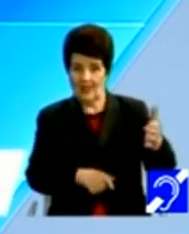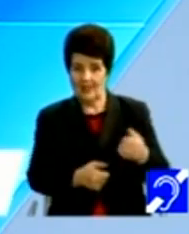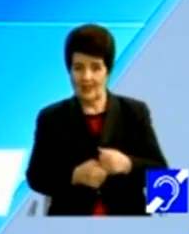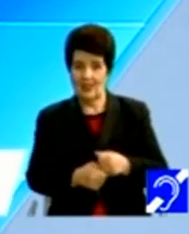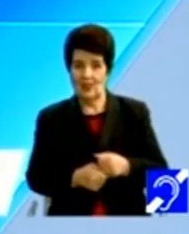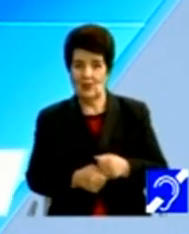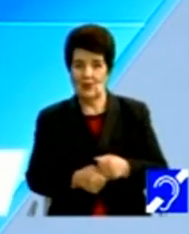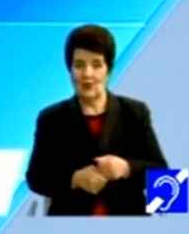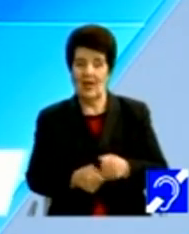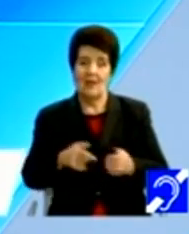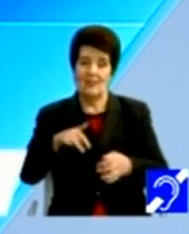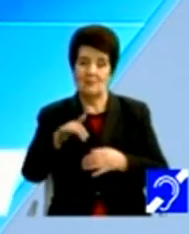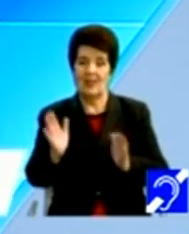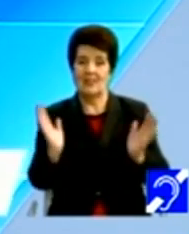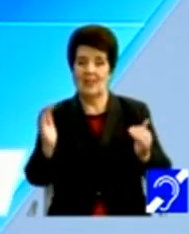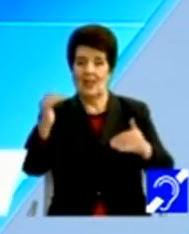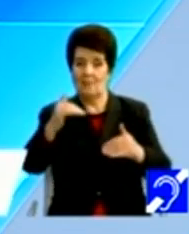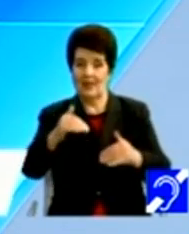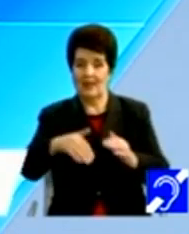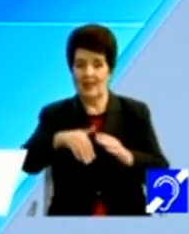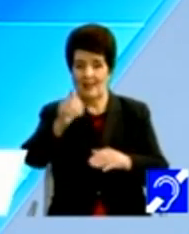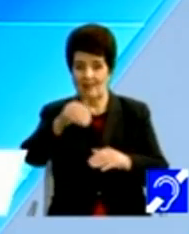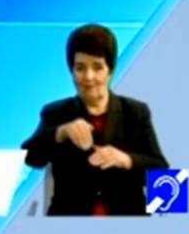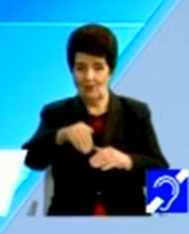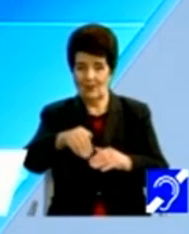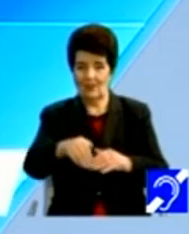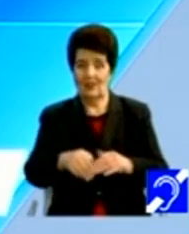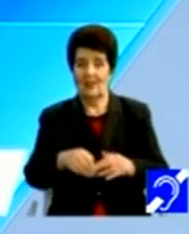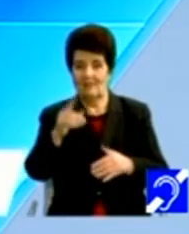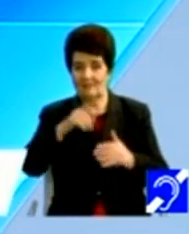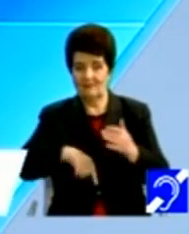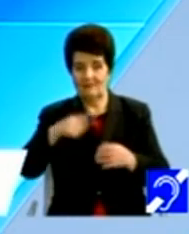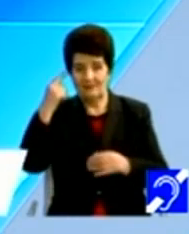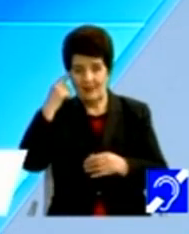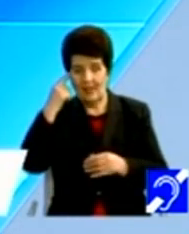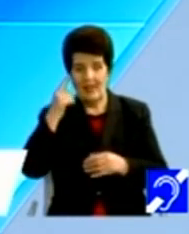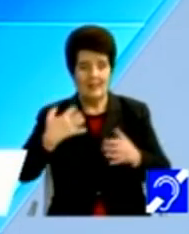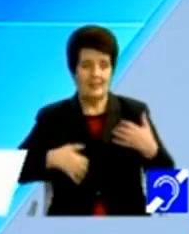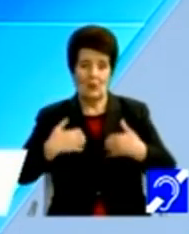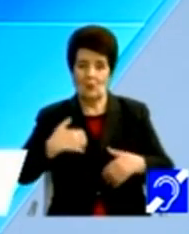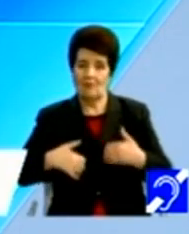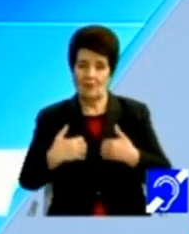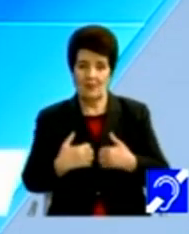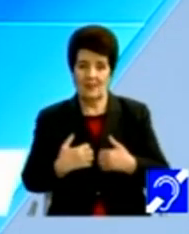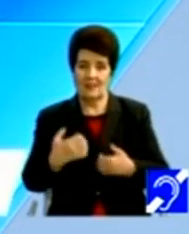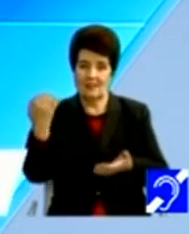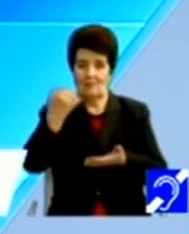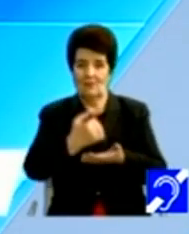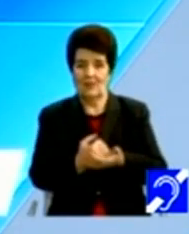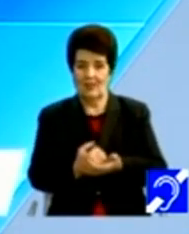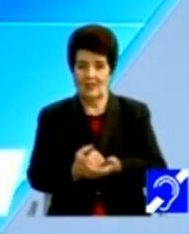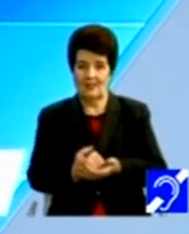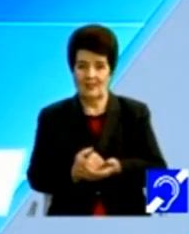veți merge spre cabina de vot. Eu vă rog mult să meditați, să nu vă grăbiți să aplicați ștapila votat